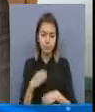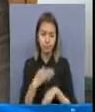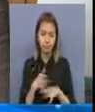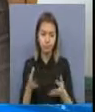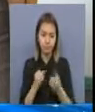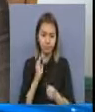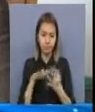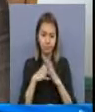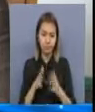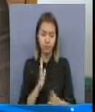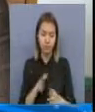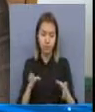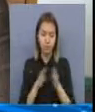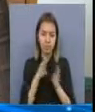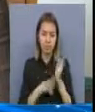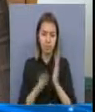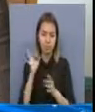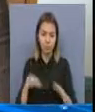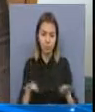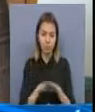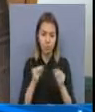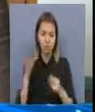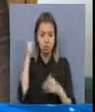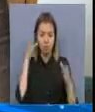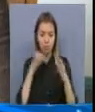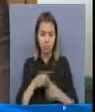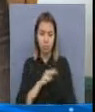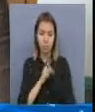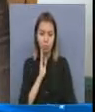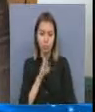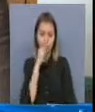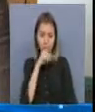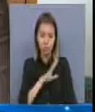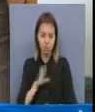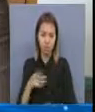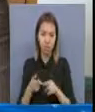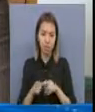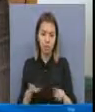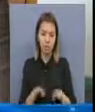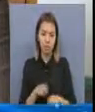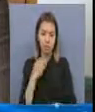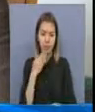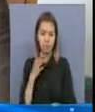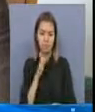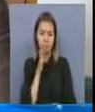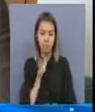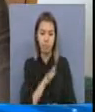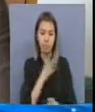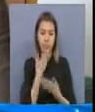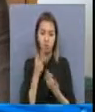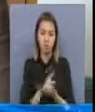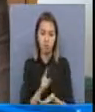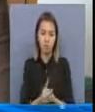алады. Аудан кәсіпкерлерінің 90% осы қаржы институтымен жұмыс істейді десем қателеспеймін. Сонымен қазіргі кезде кепілдігі жоқ болса